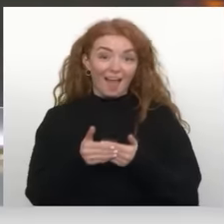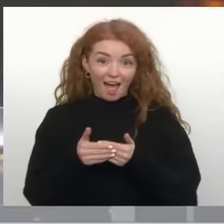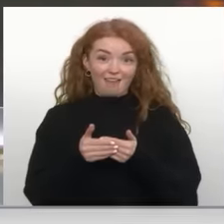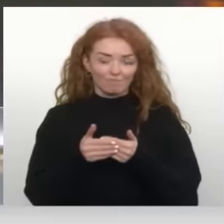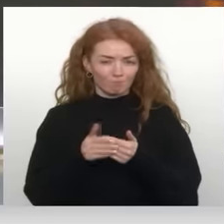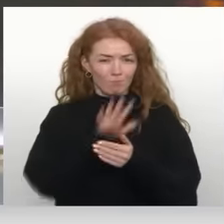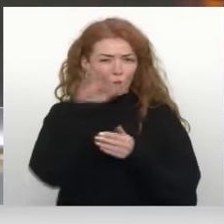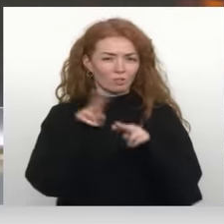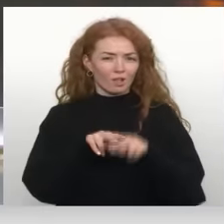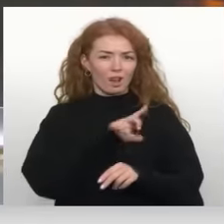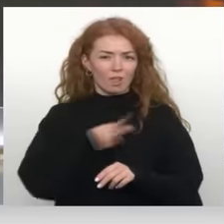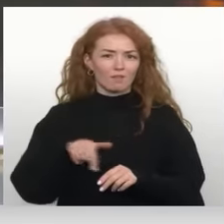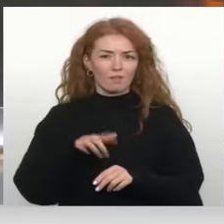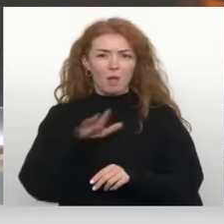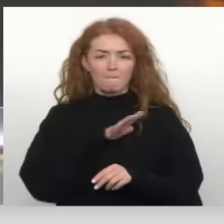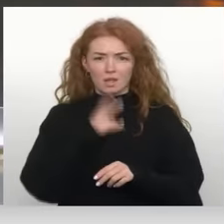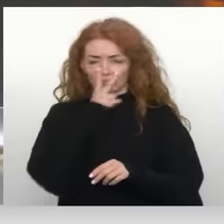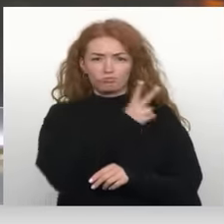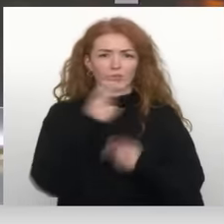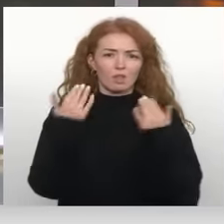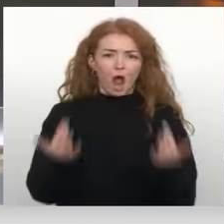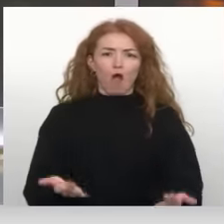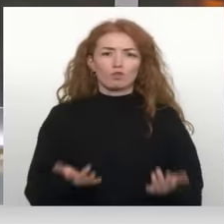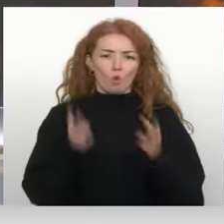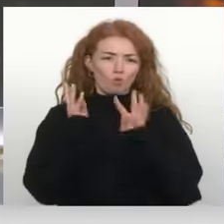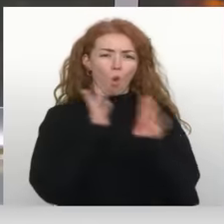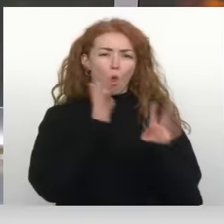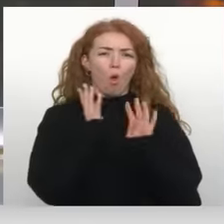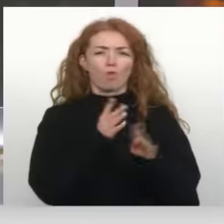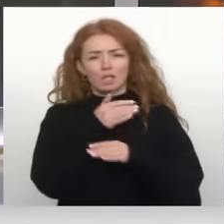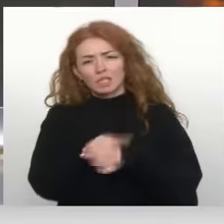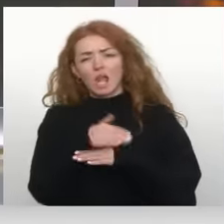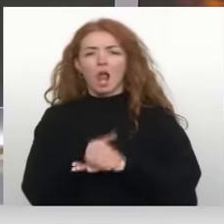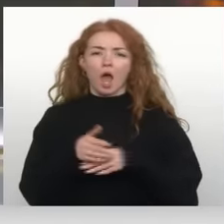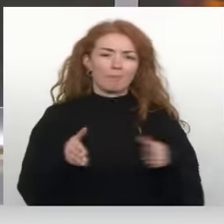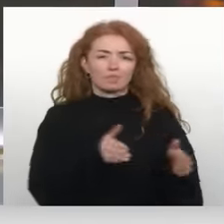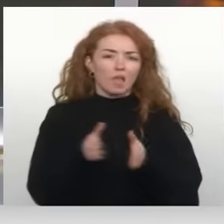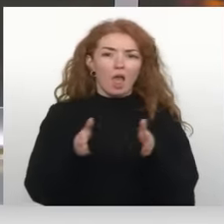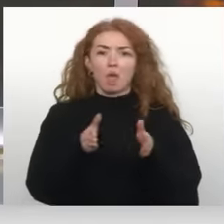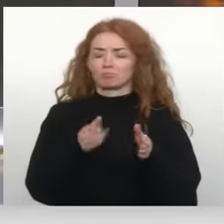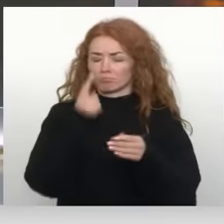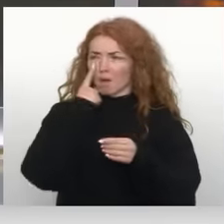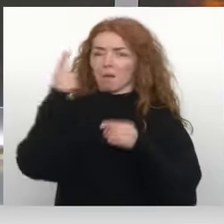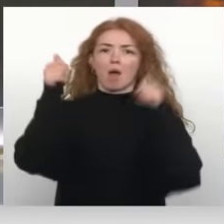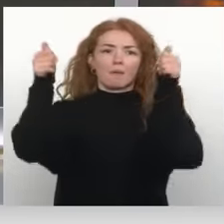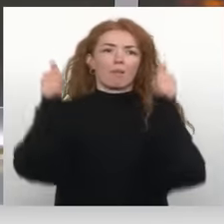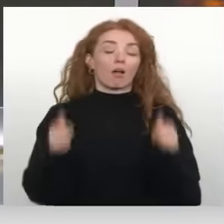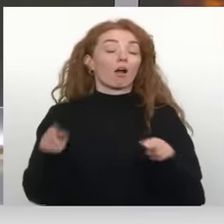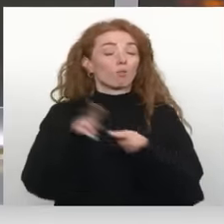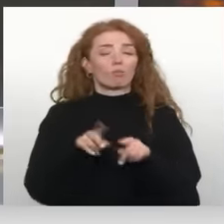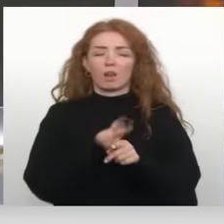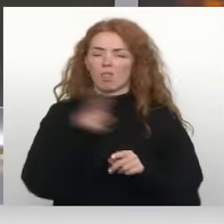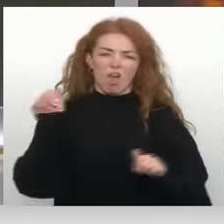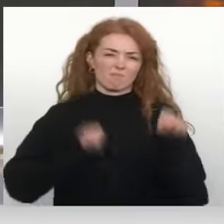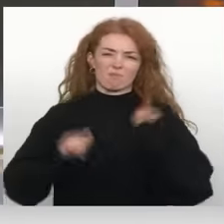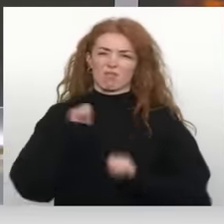Daudzviet valstī bija vērojamas traktoru kolonas uz ielām autoceļiem, izteiksmīgi plakāti un neapmierināti zemnieki. Arī